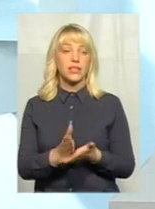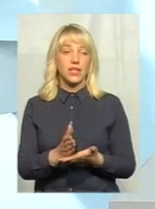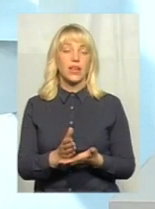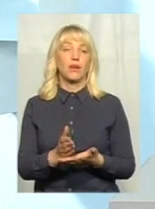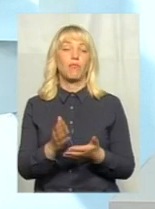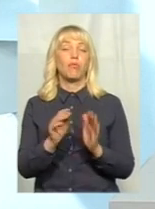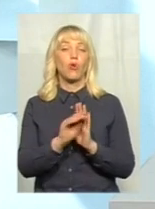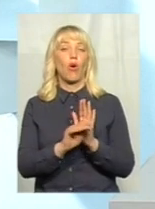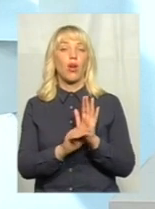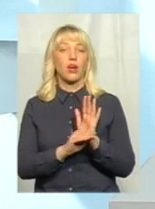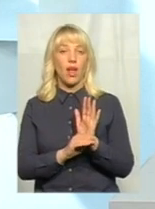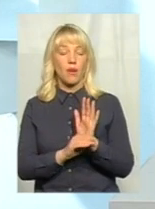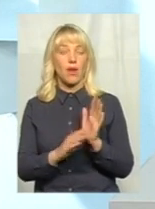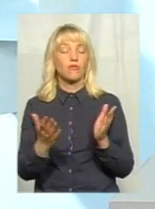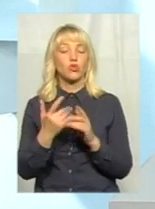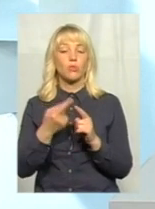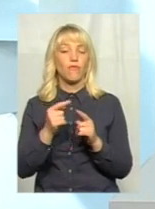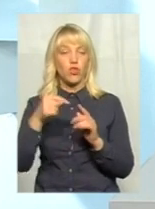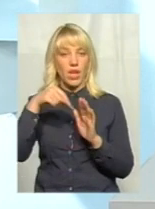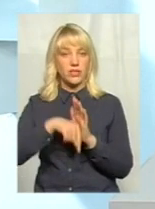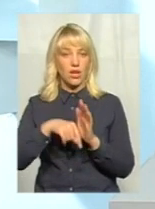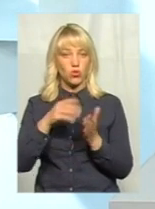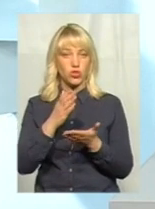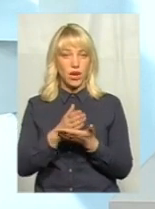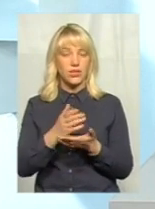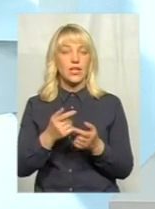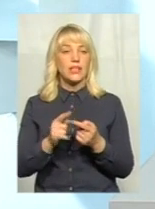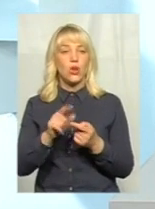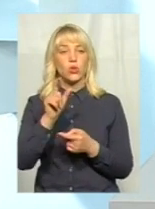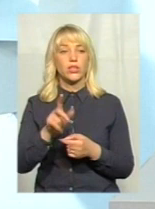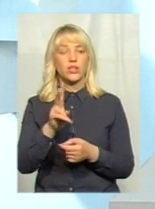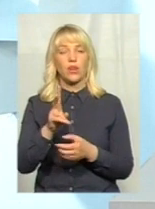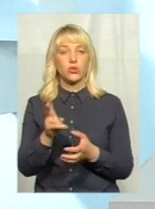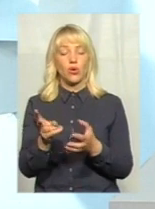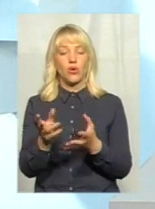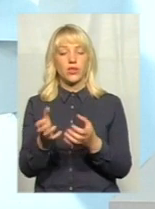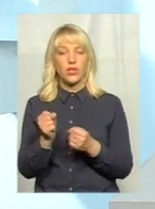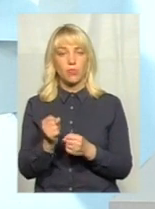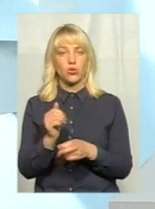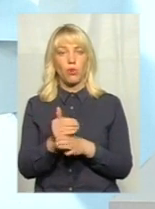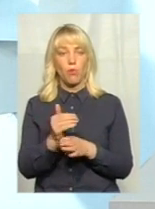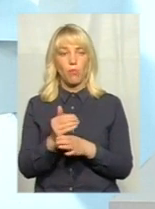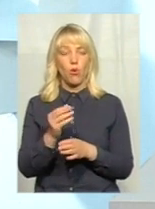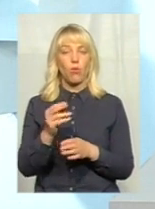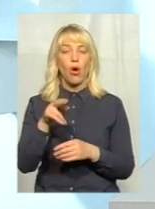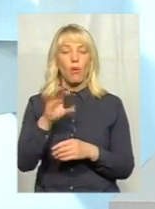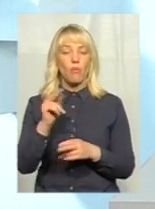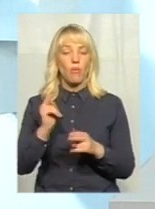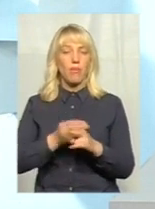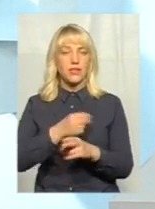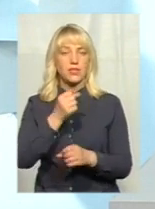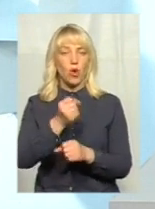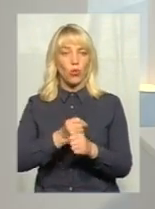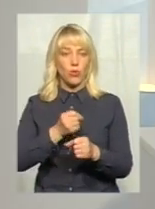дійсно. В чому вона заключається? Це людина, яка отримує допомогу по безробіттю, визнана безробітним, якщо вона захотіла створити для